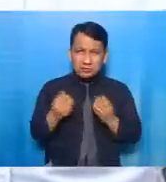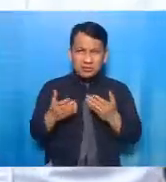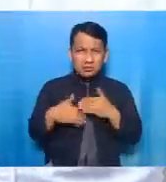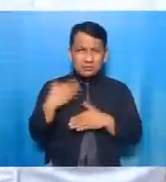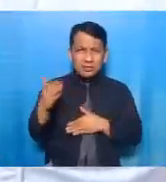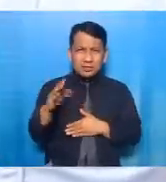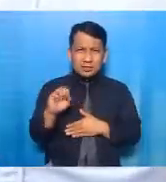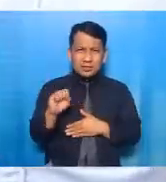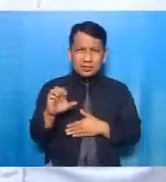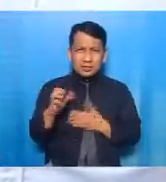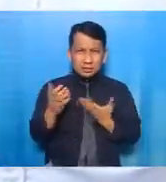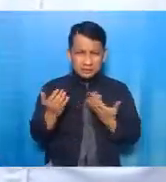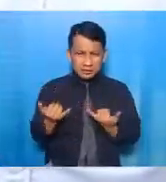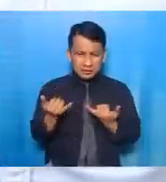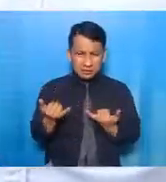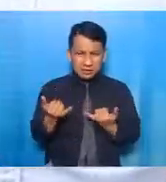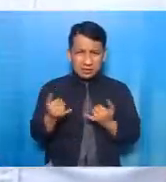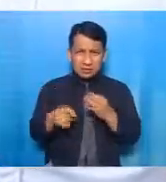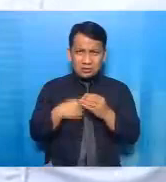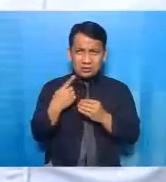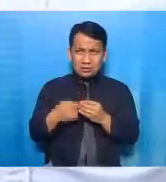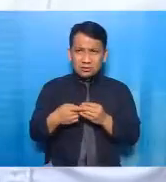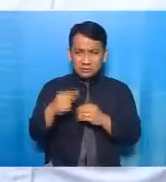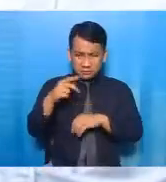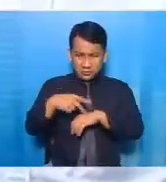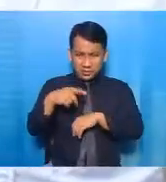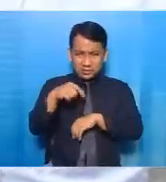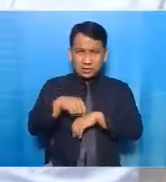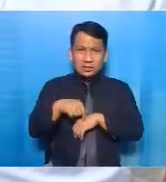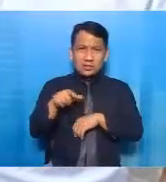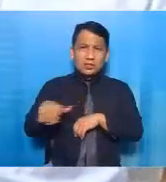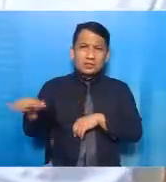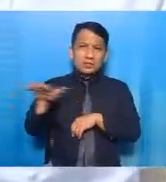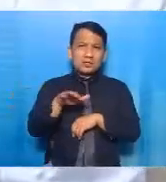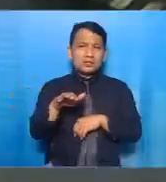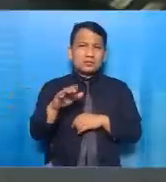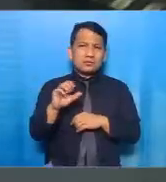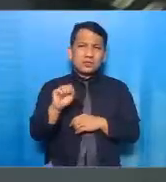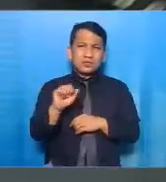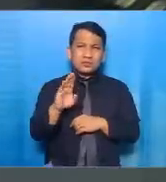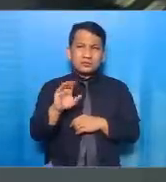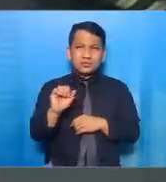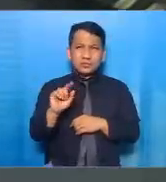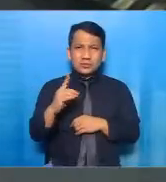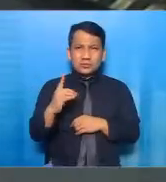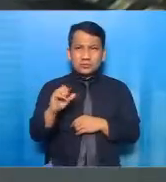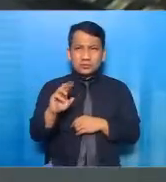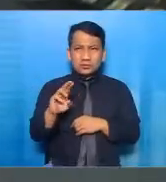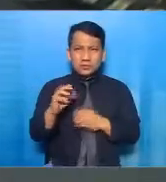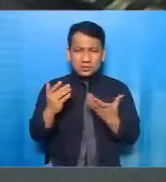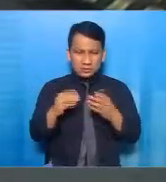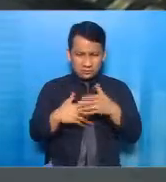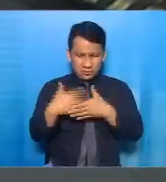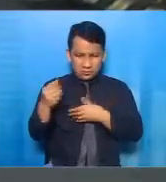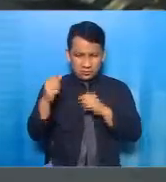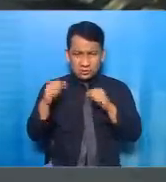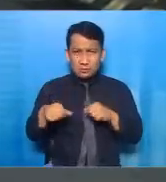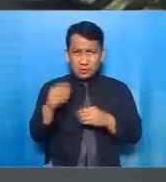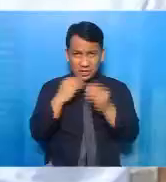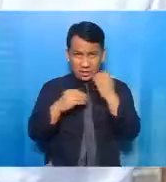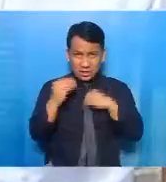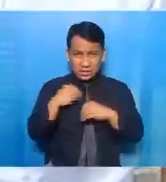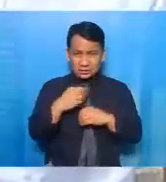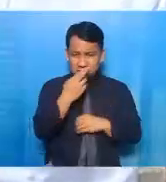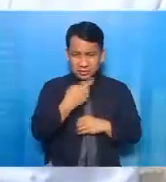mga cases natin ngayon, particular sa amin sa Parañaque, doon sa mga gated subdivision pa. Ito yung mga talagang lumalabas eh, kumakain sa